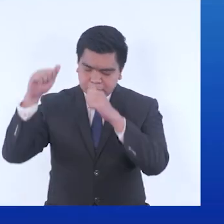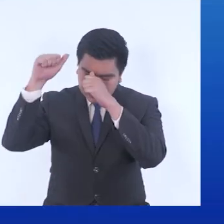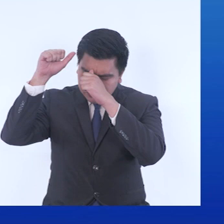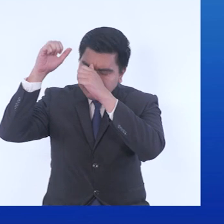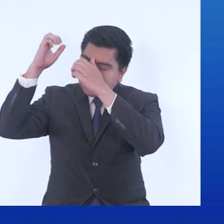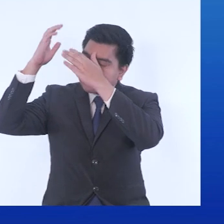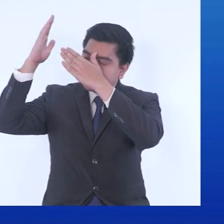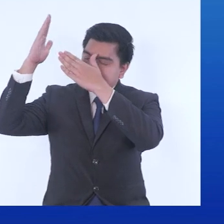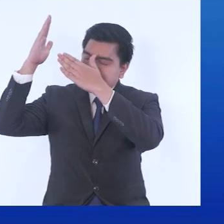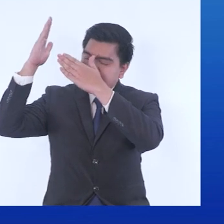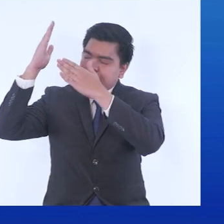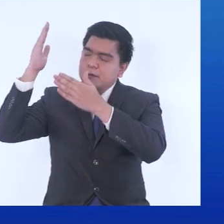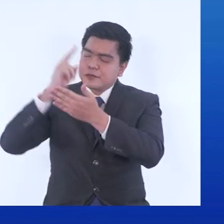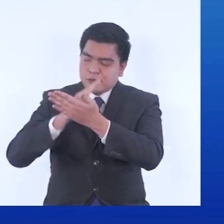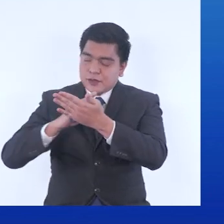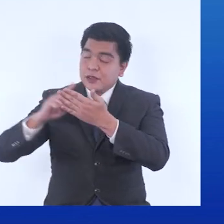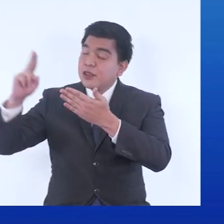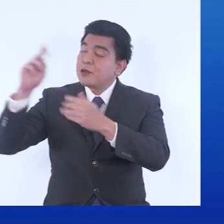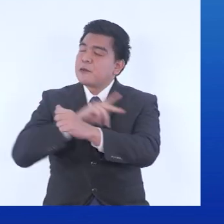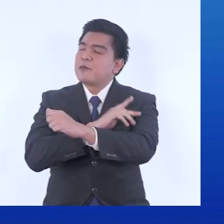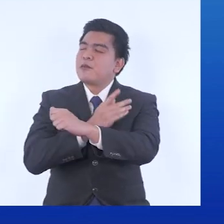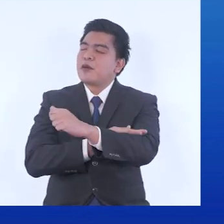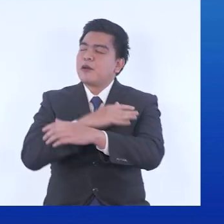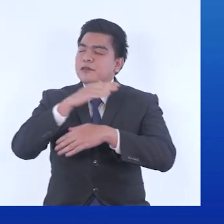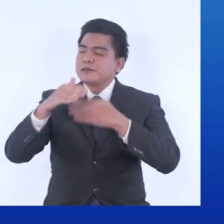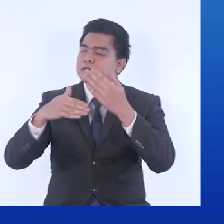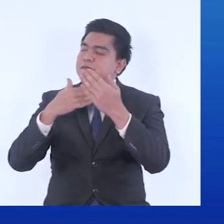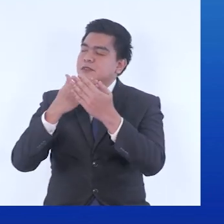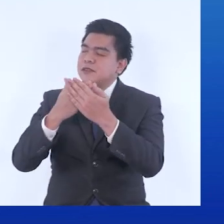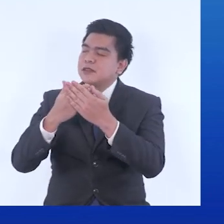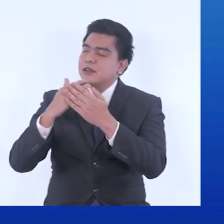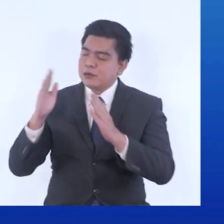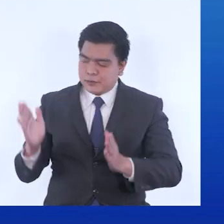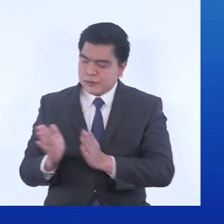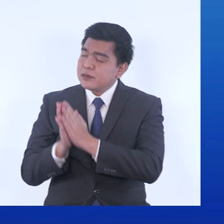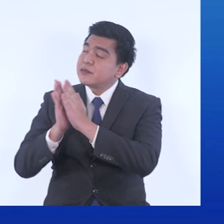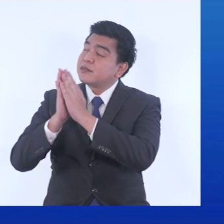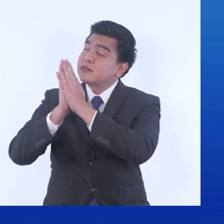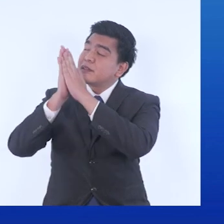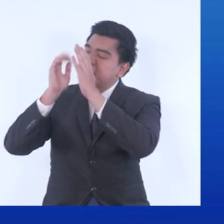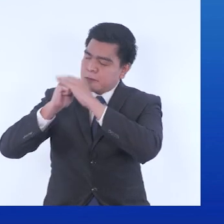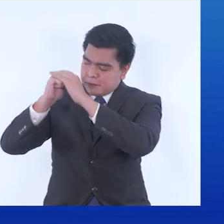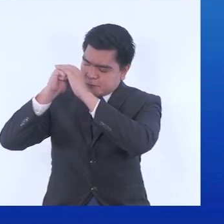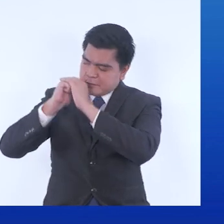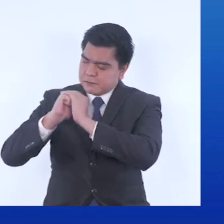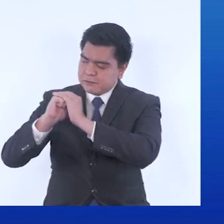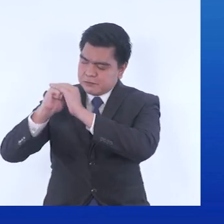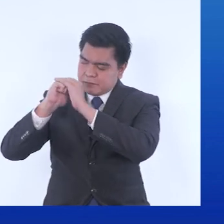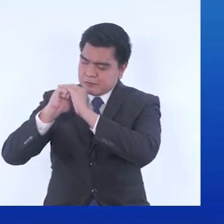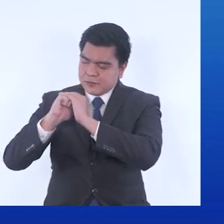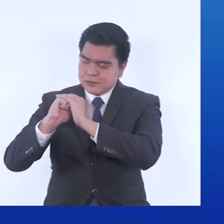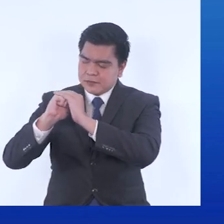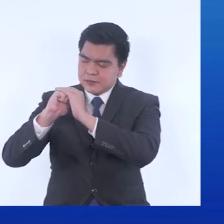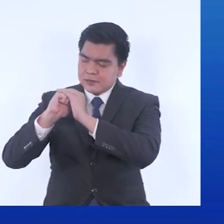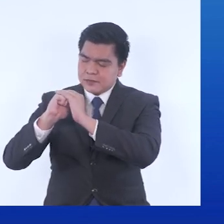Ama naming Diyos, lubhang banal at makapangyarihan ka po sa lahat. Pinupuri at sinasamba ka po ng bawat